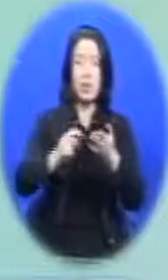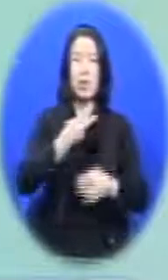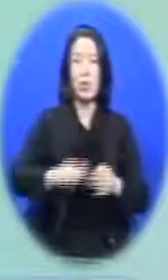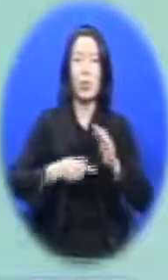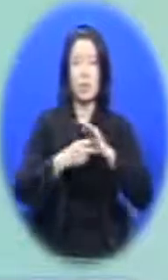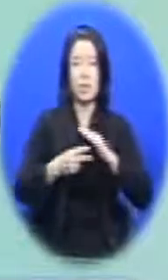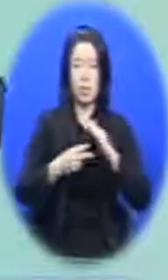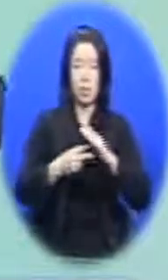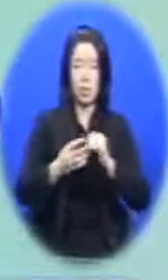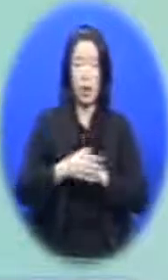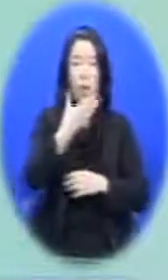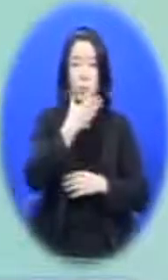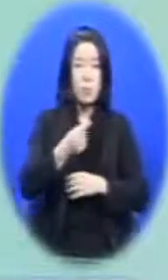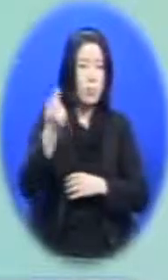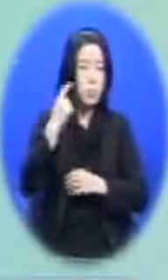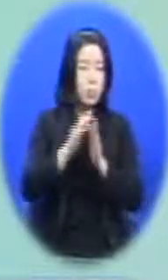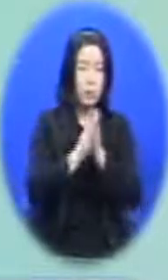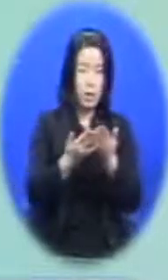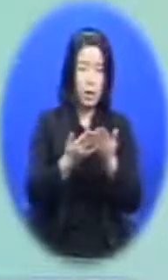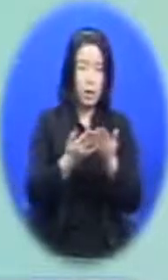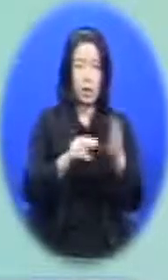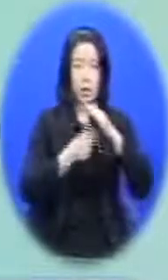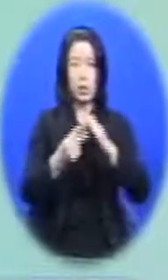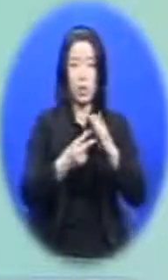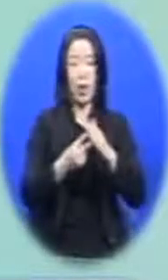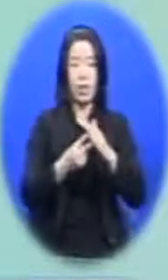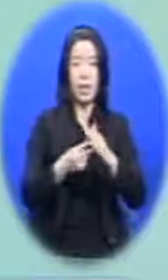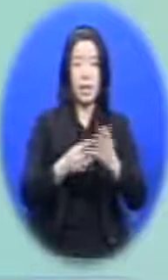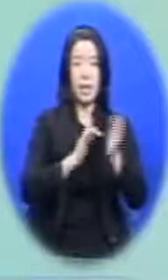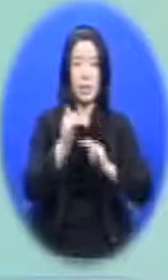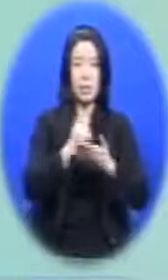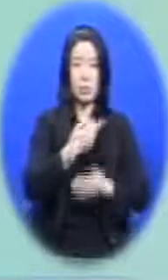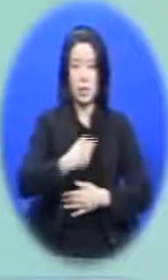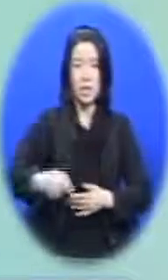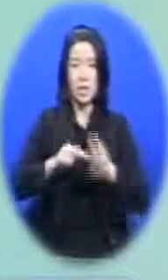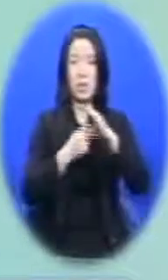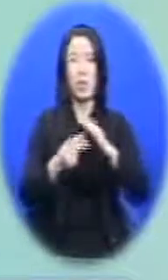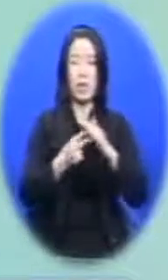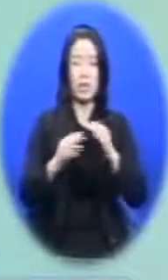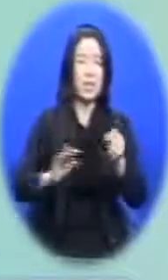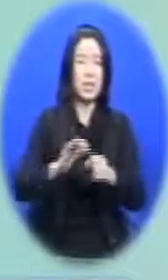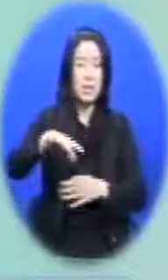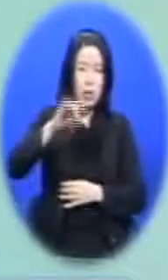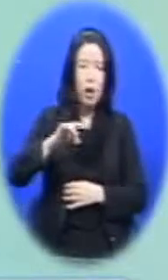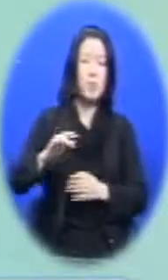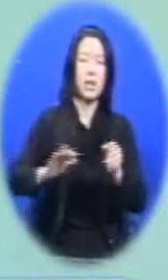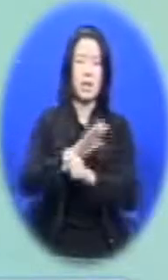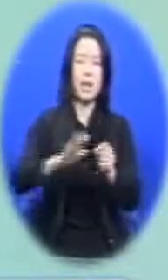요한사도 복음서에 나오는 요한, 예수님의 제자 요한은 사랑의 사람이